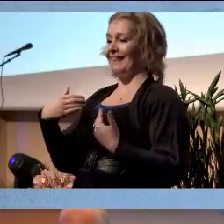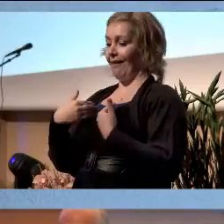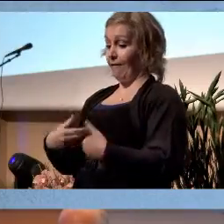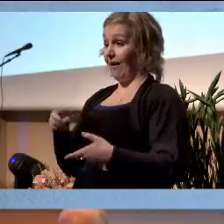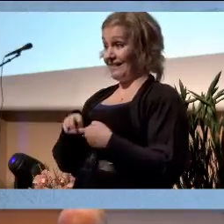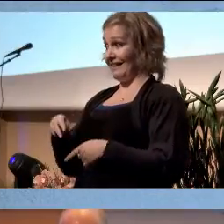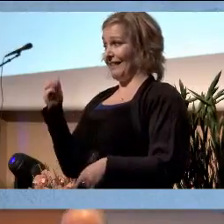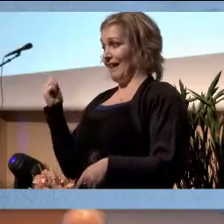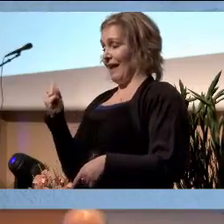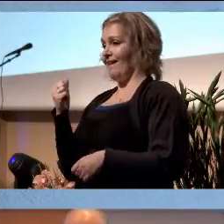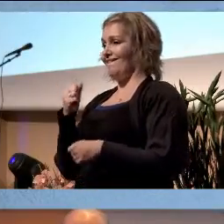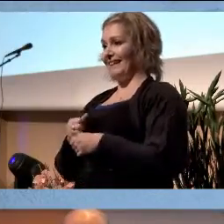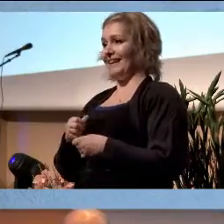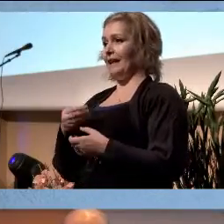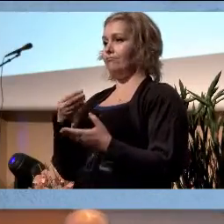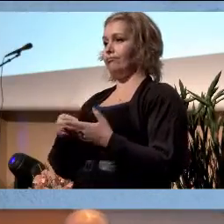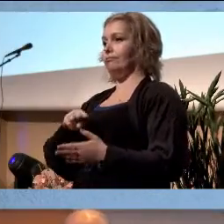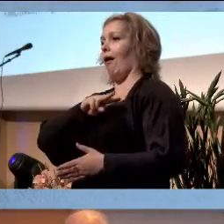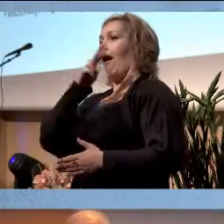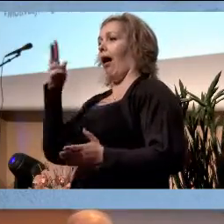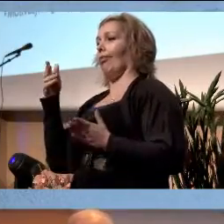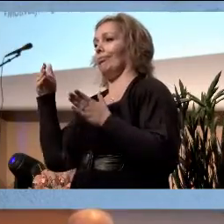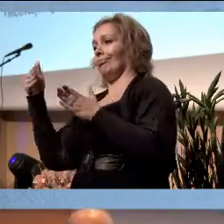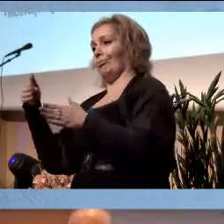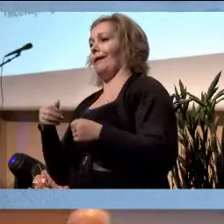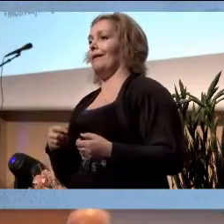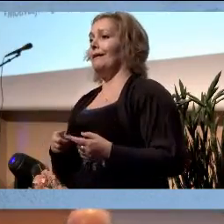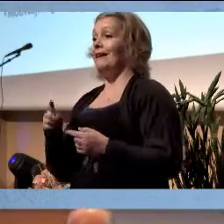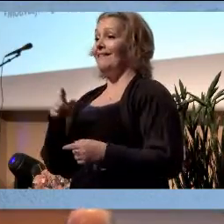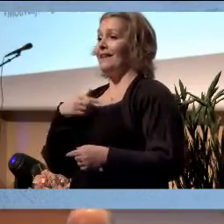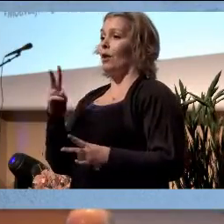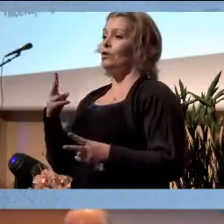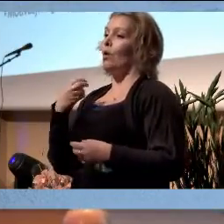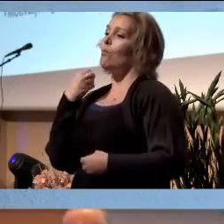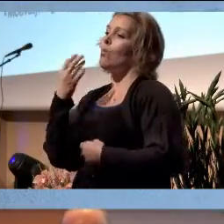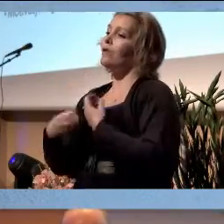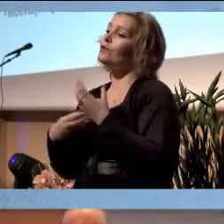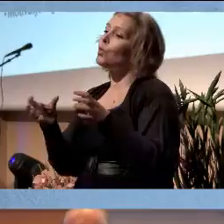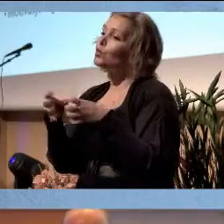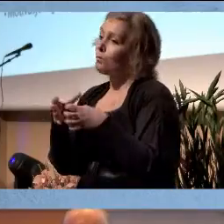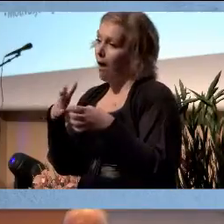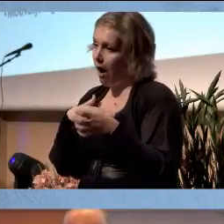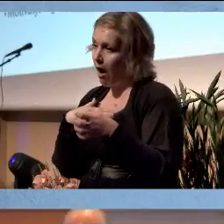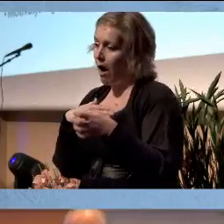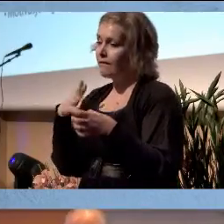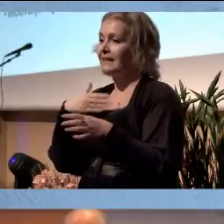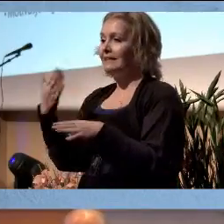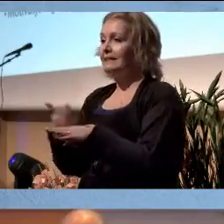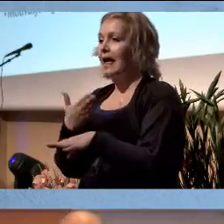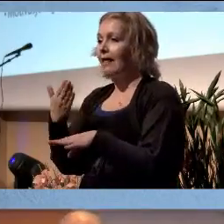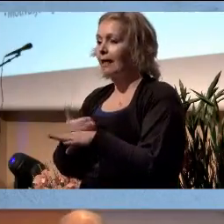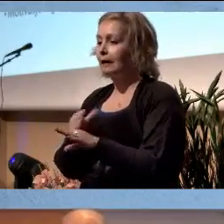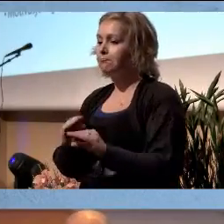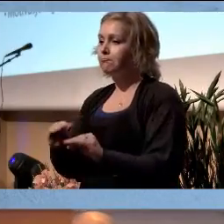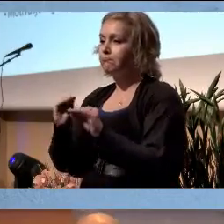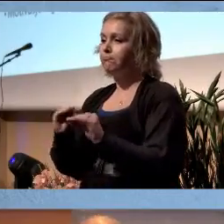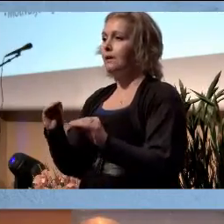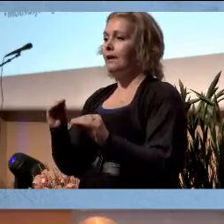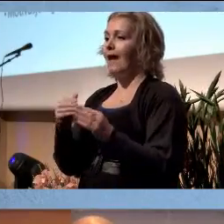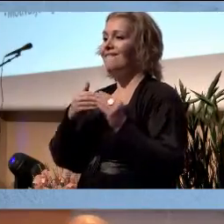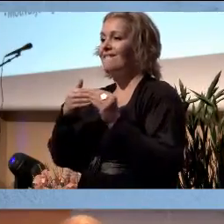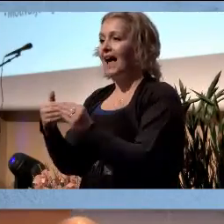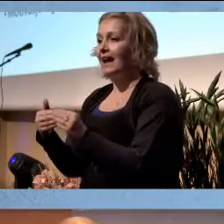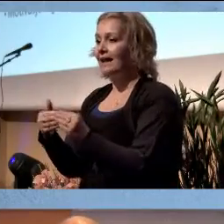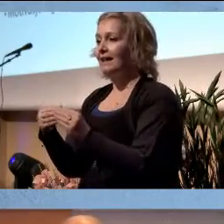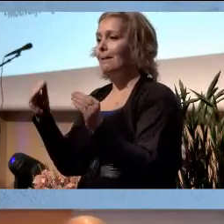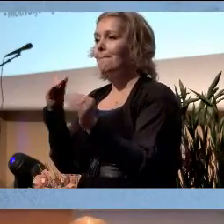sittet der, så hadde du fått en helt annen kommunikasjon. Vi driver også motivasjonsgrupper, hvor vi trener